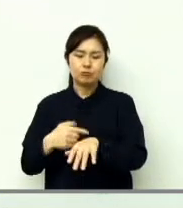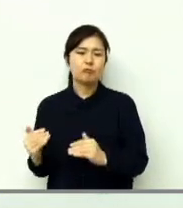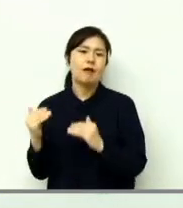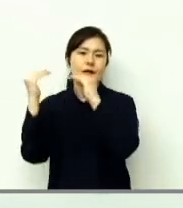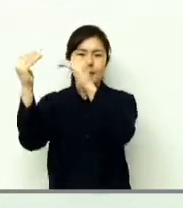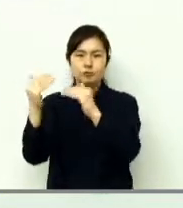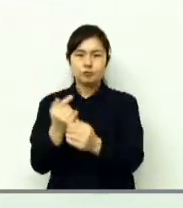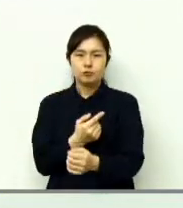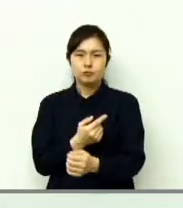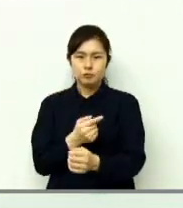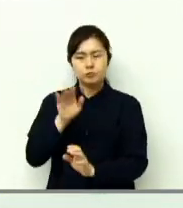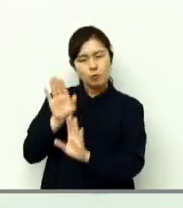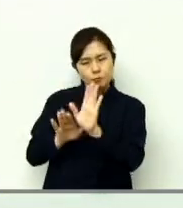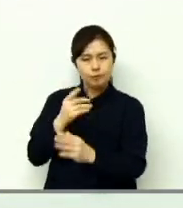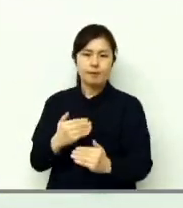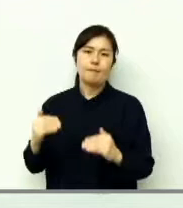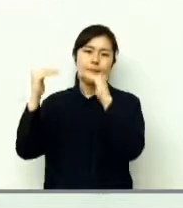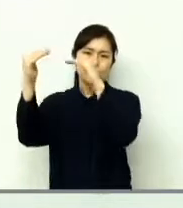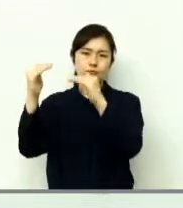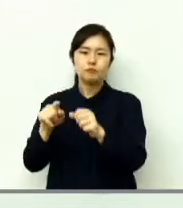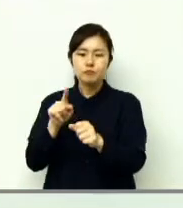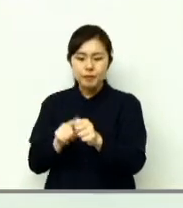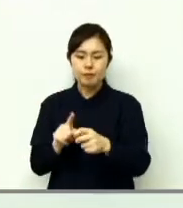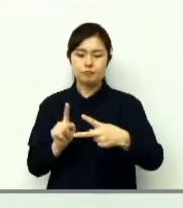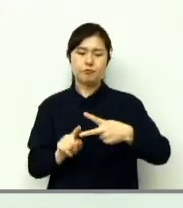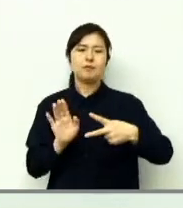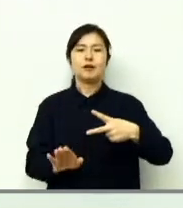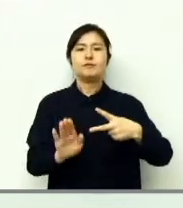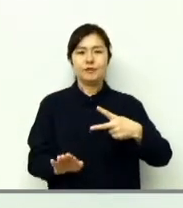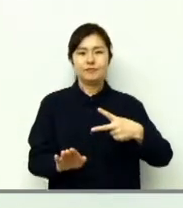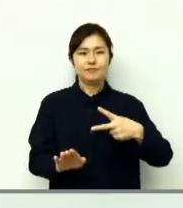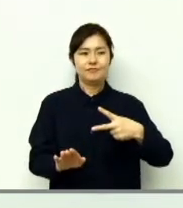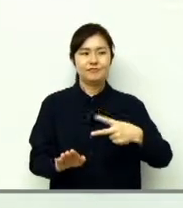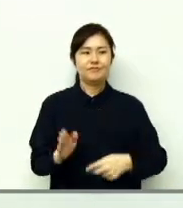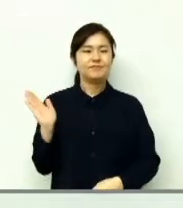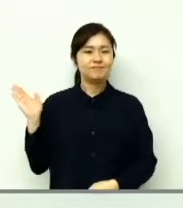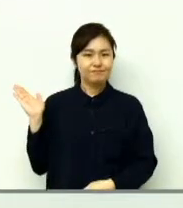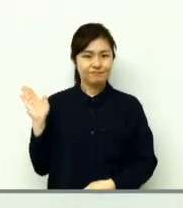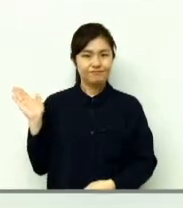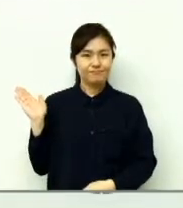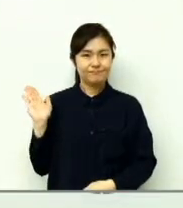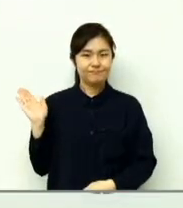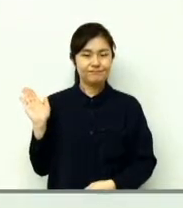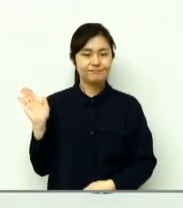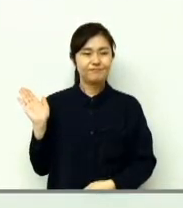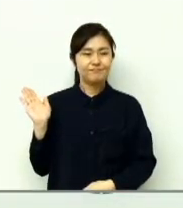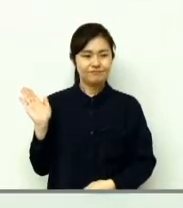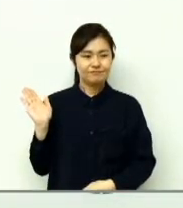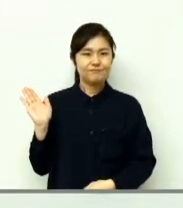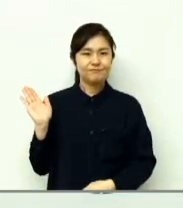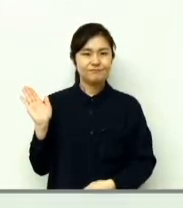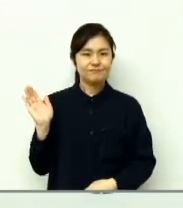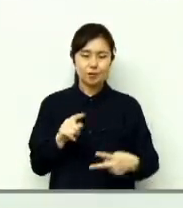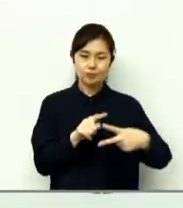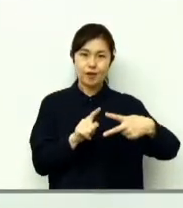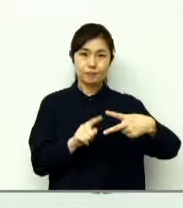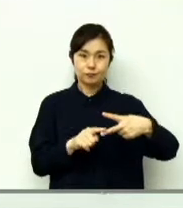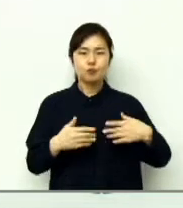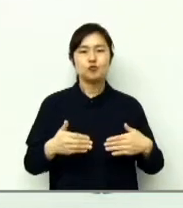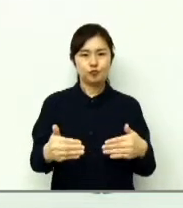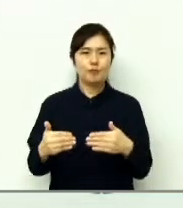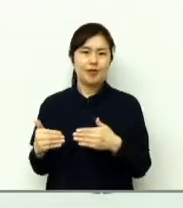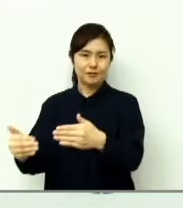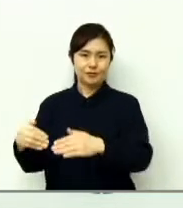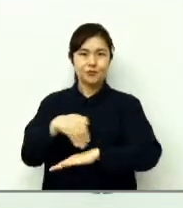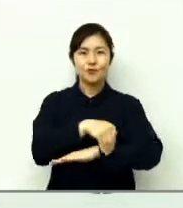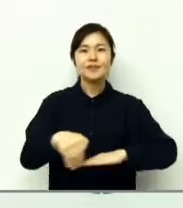この幸せ倍増事業というものと高品質経営プログラムというものと、この2本立てで今